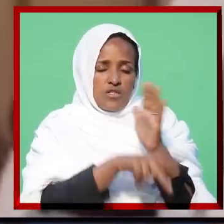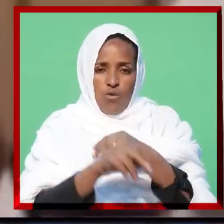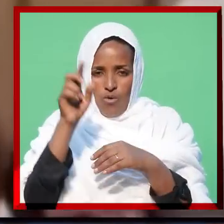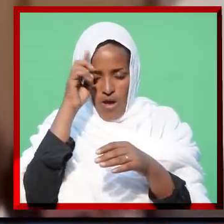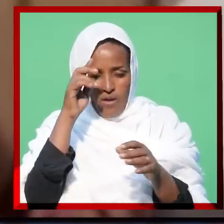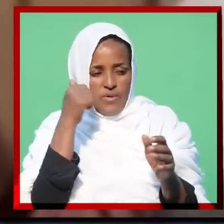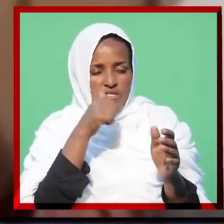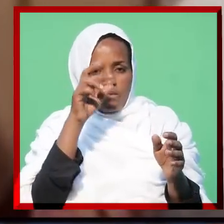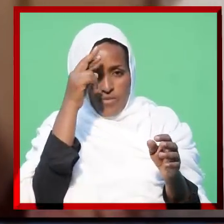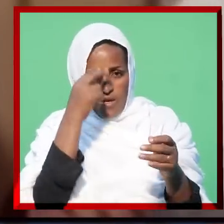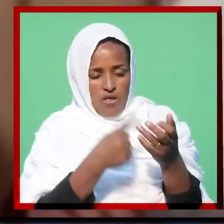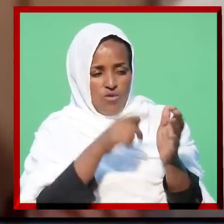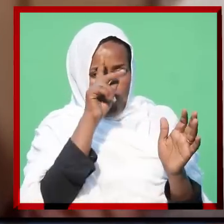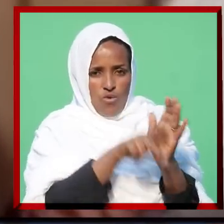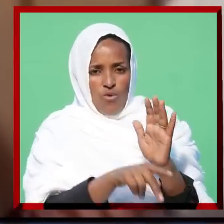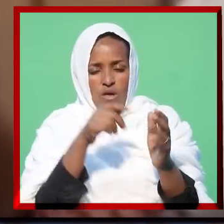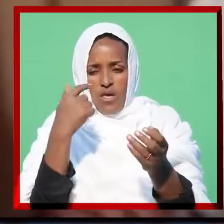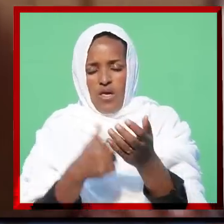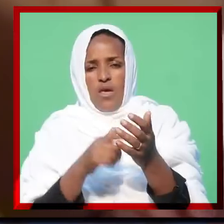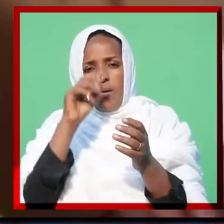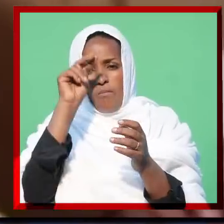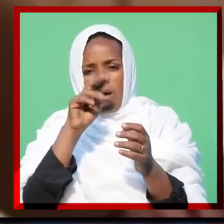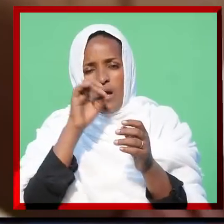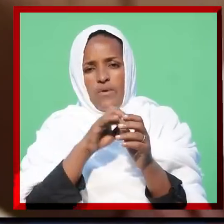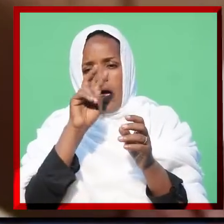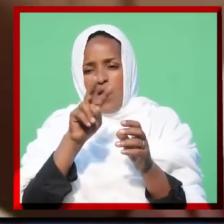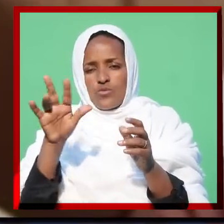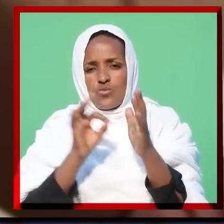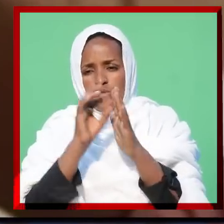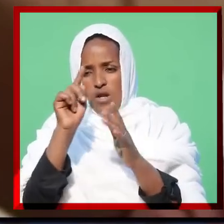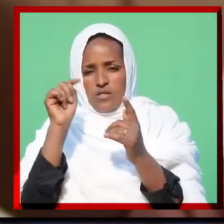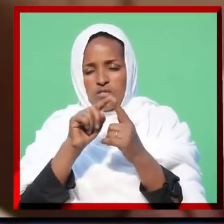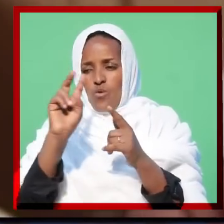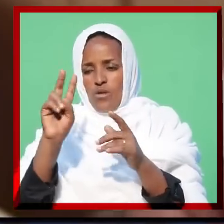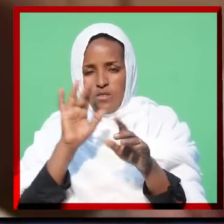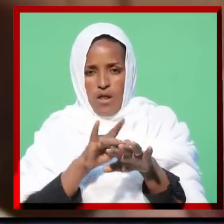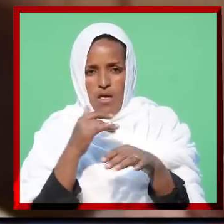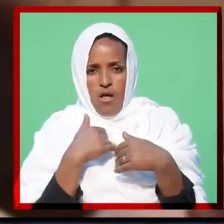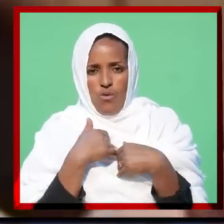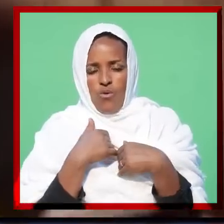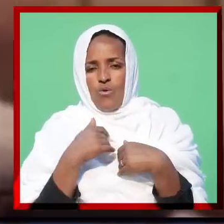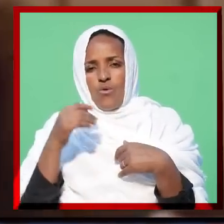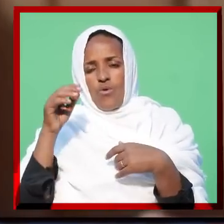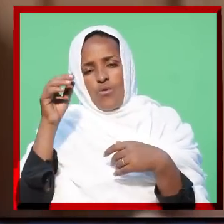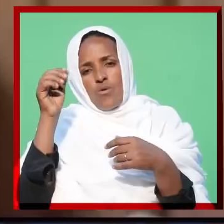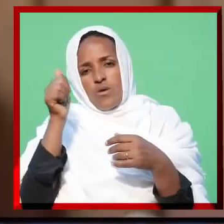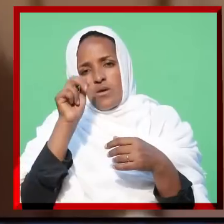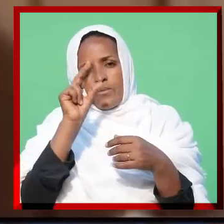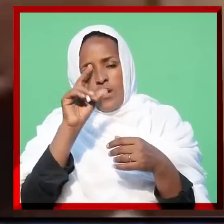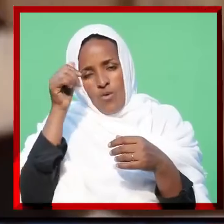የሚል ይሄ ተጨማሪ አምጥቷል። መቃብያን 23 ከቁጥር 1 እስከ 2 ያለው ዕብራውያን ላይ ያለው እንደዚህ